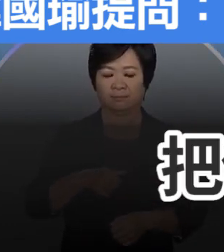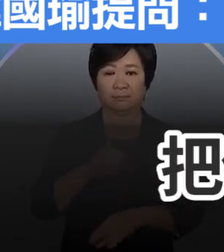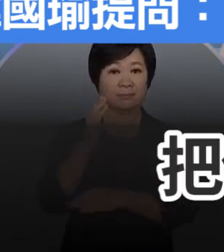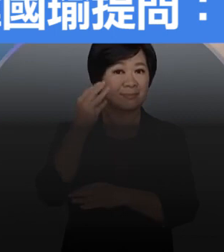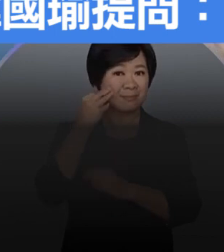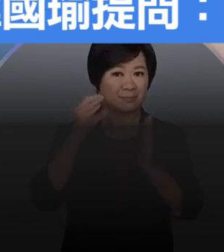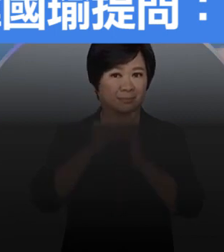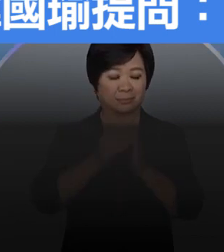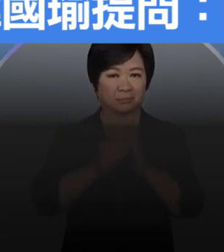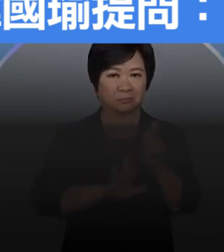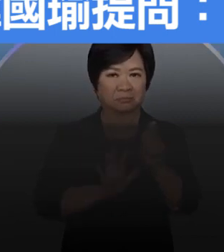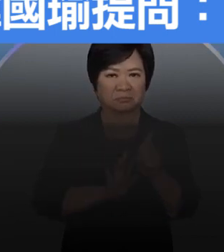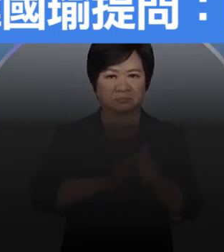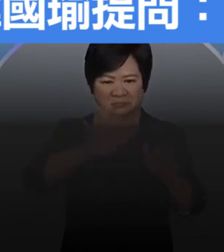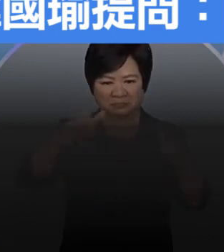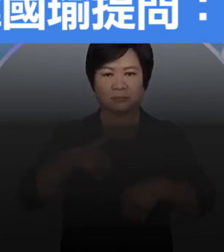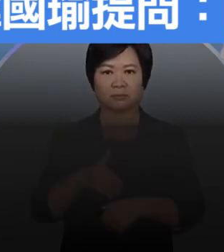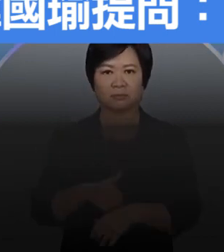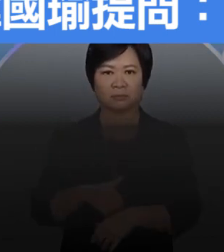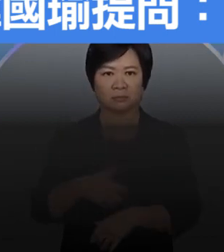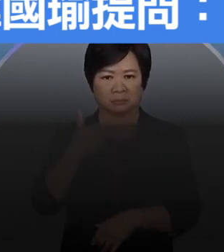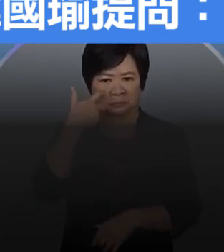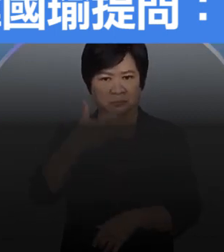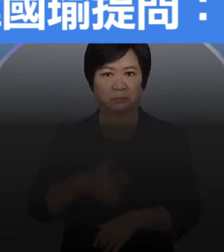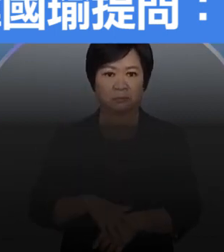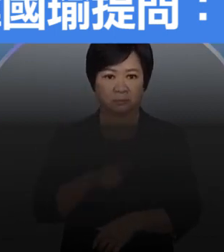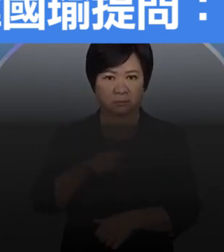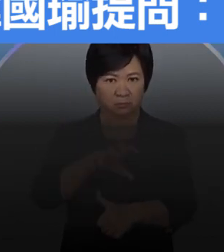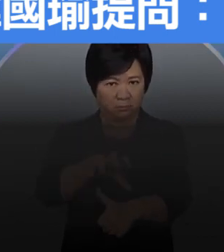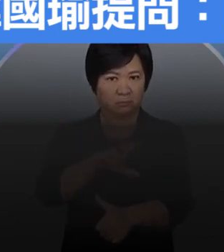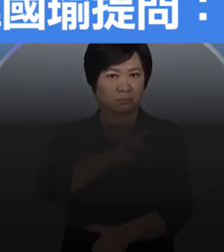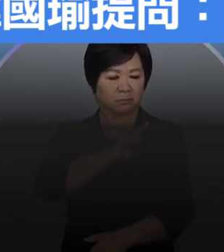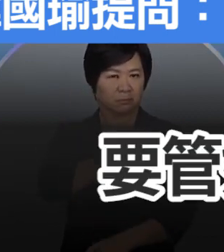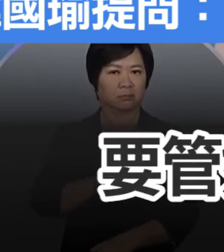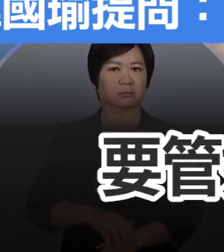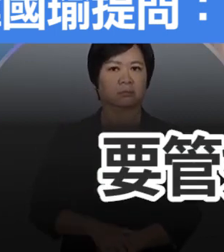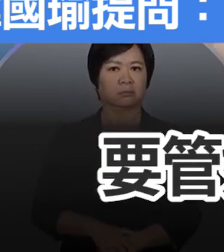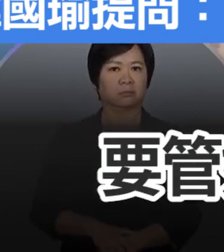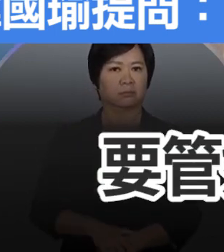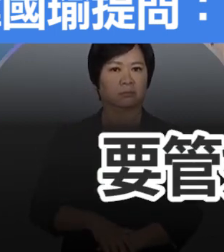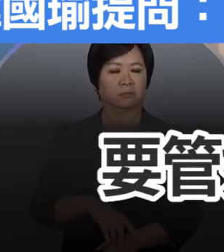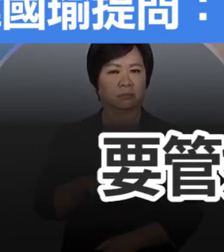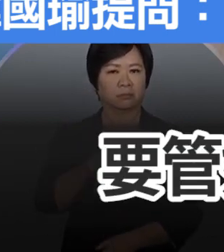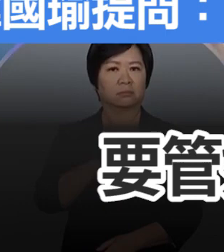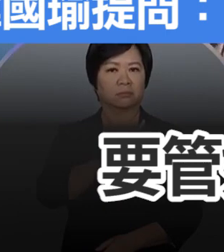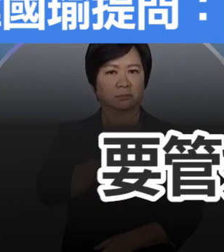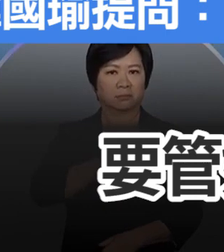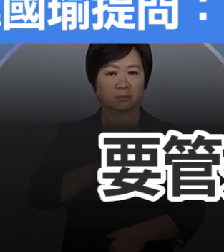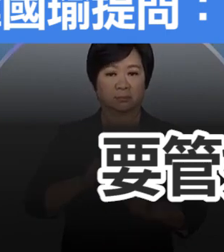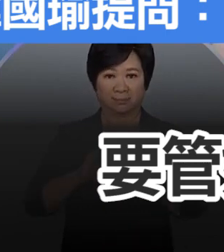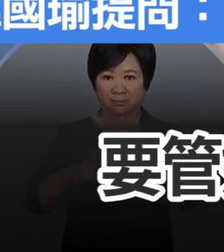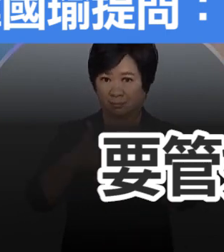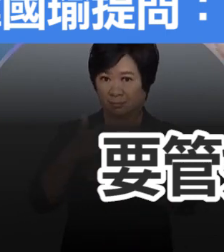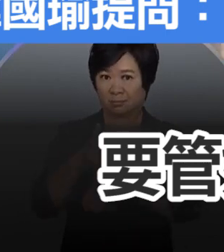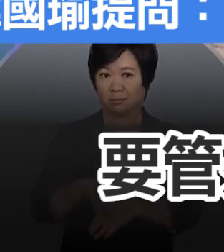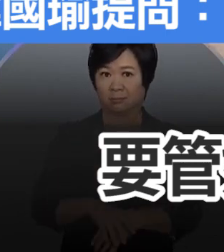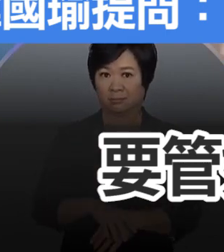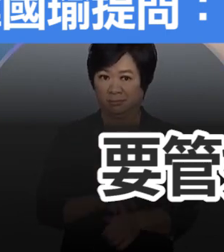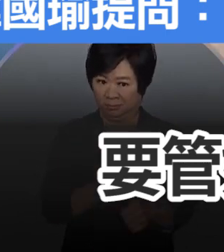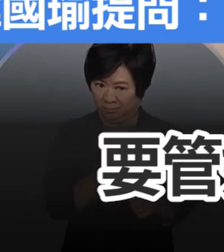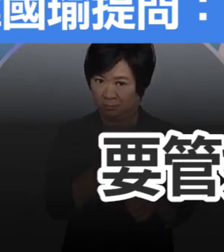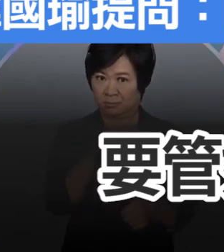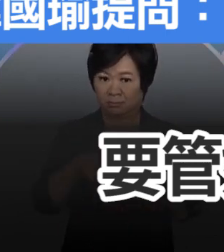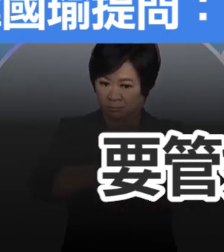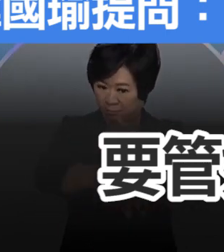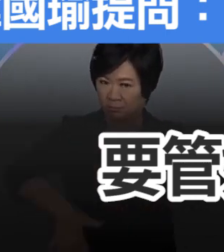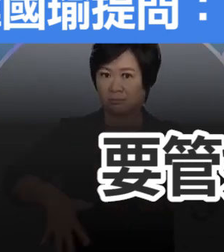来，讲了很重的几句话，你要管好你自己，要管好你的家人，要管好你的